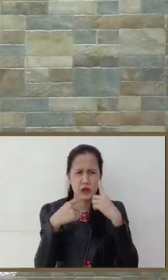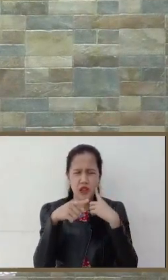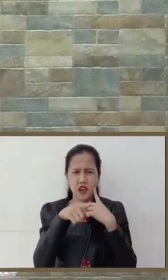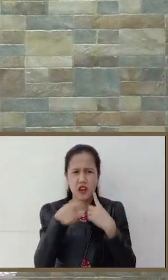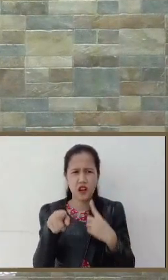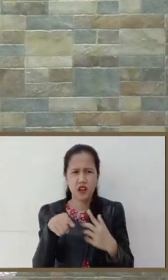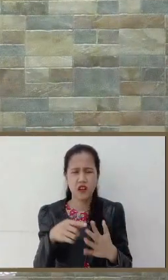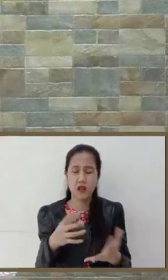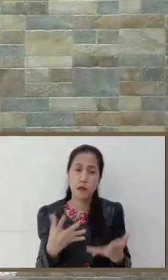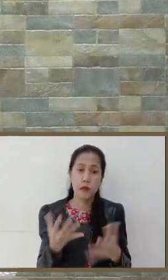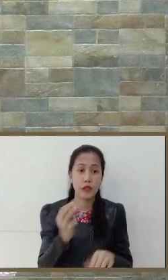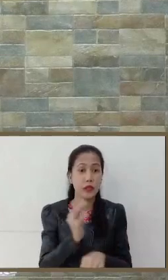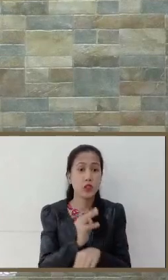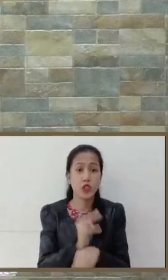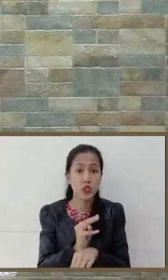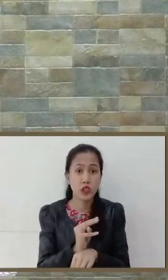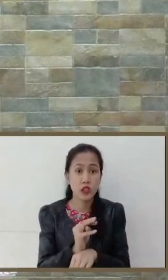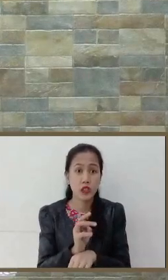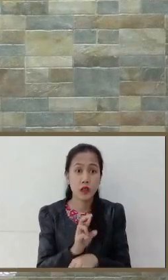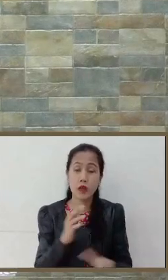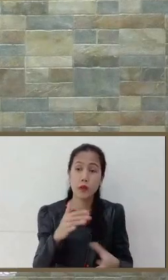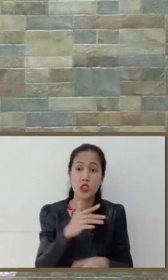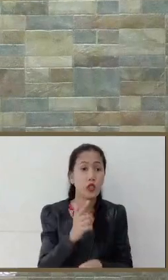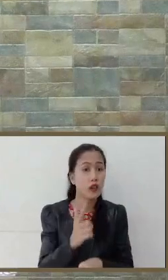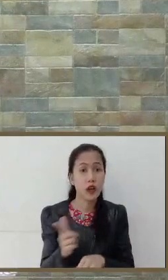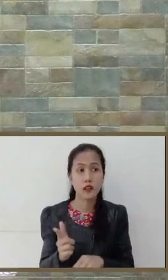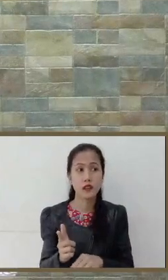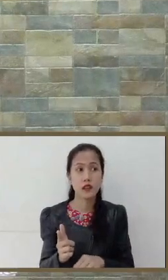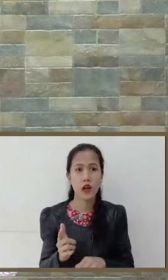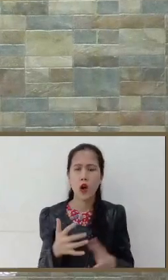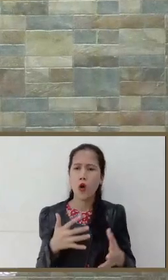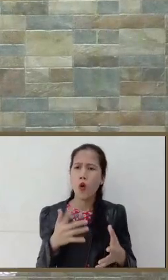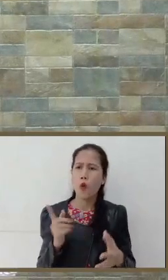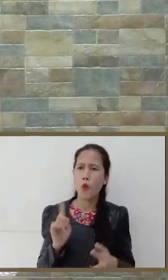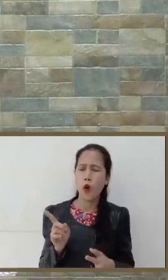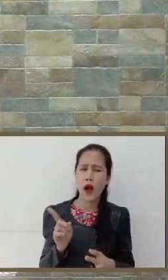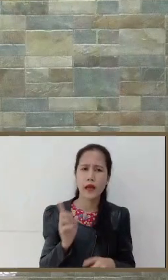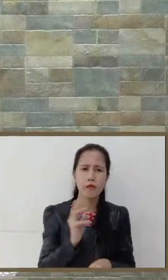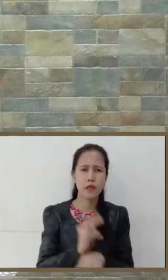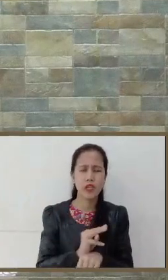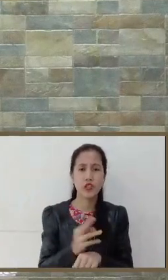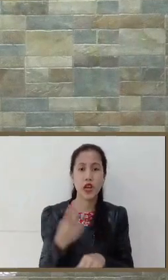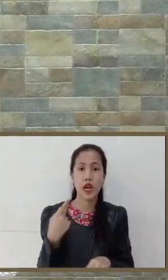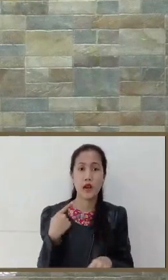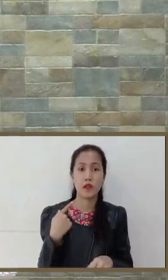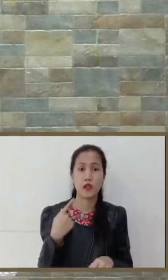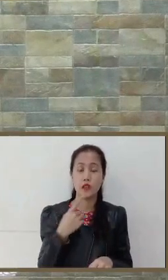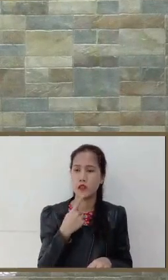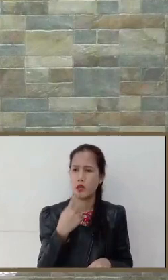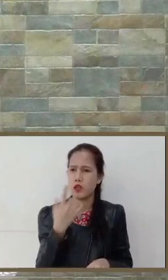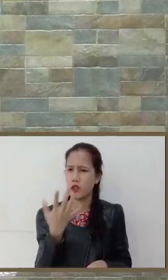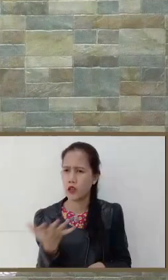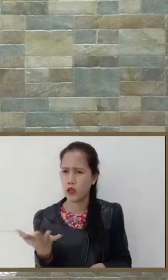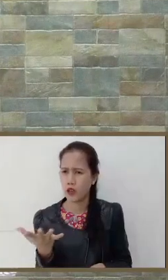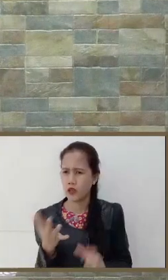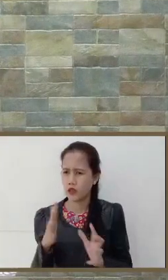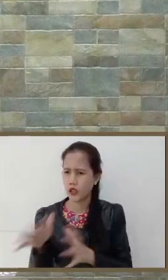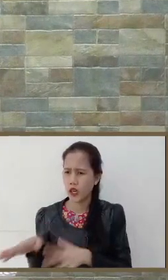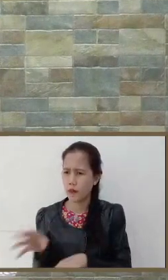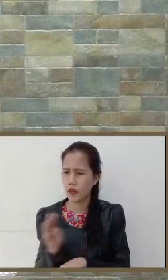hindi man sa full-time in general, mga kapatid. Anong ministry meron ka, na napagsabihan ka lang aalis ka na sa ministry.